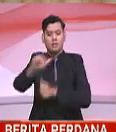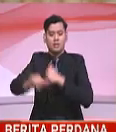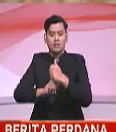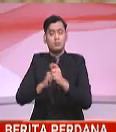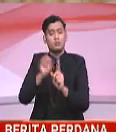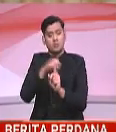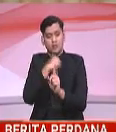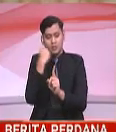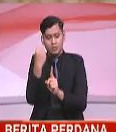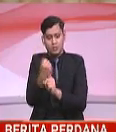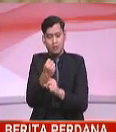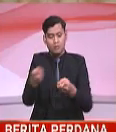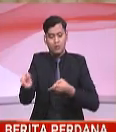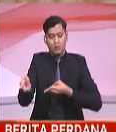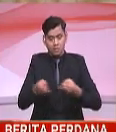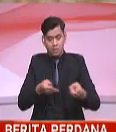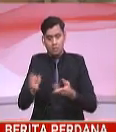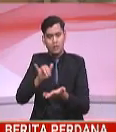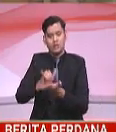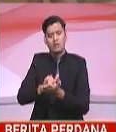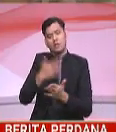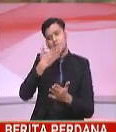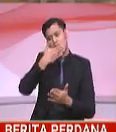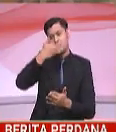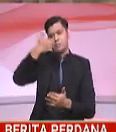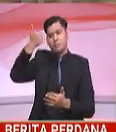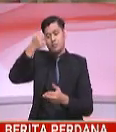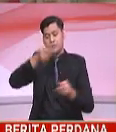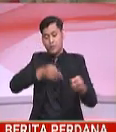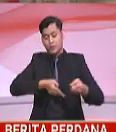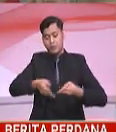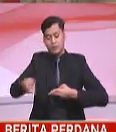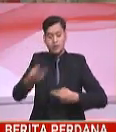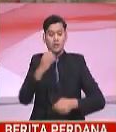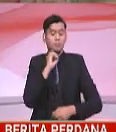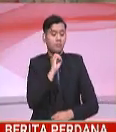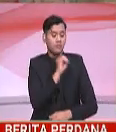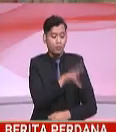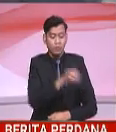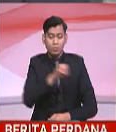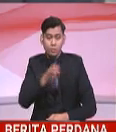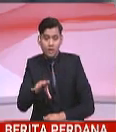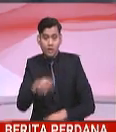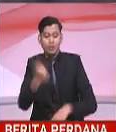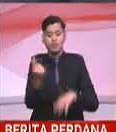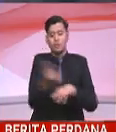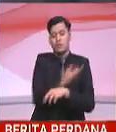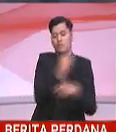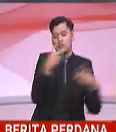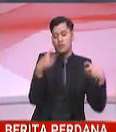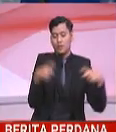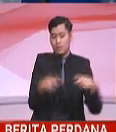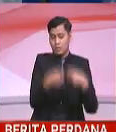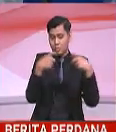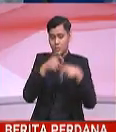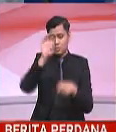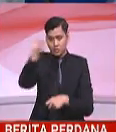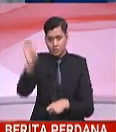pengurusan sumber lebih lestari dari sudut pengurusan sisa, guna tenaga elektrik dan lain-lain.